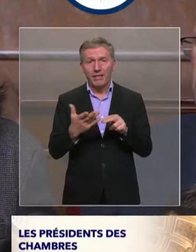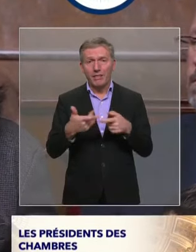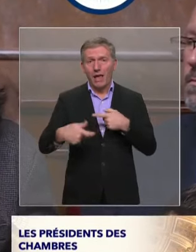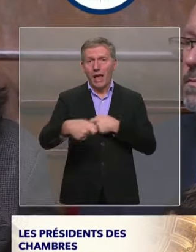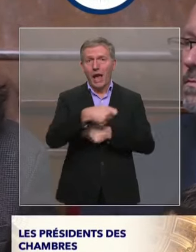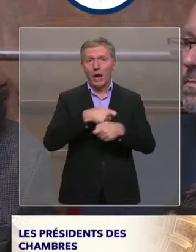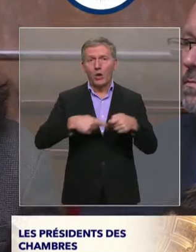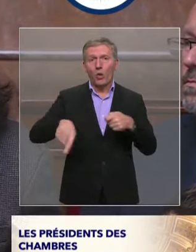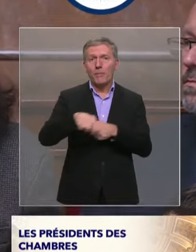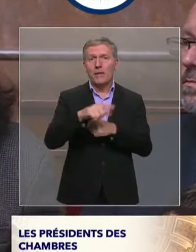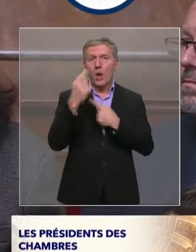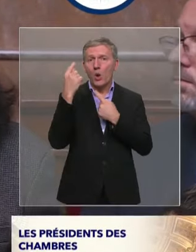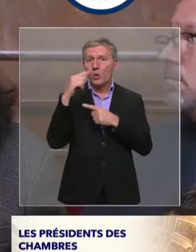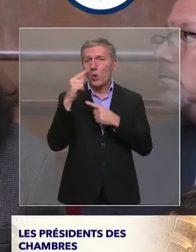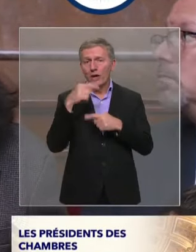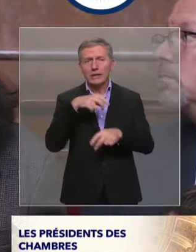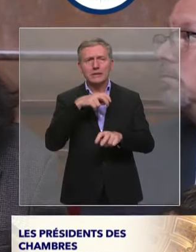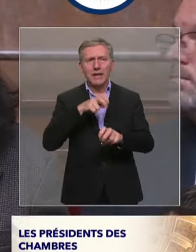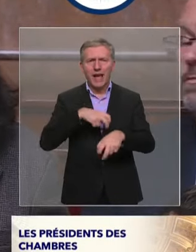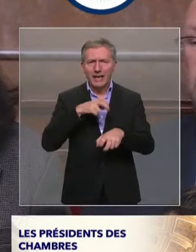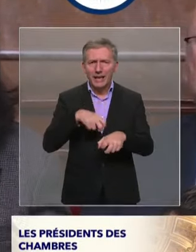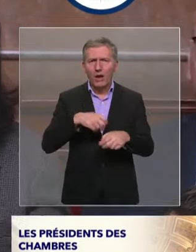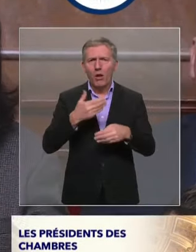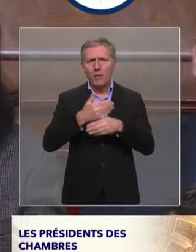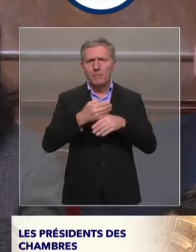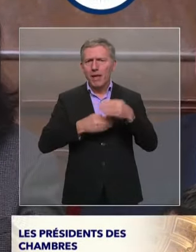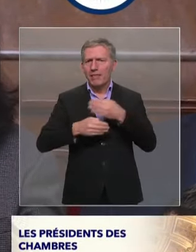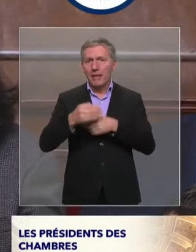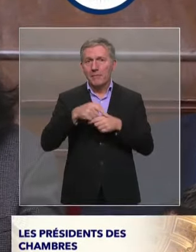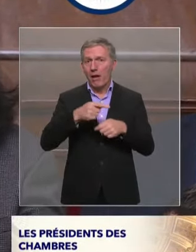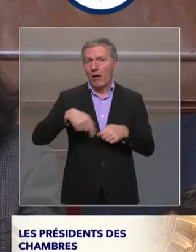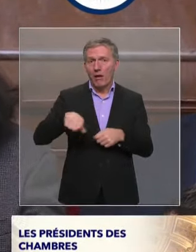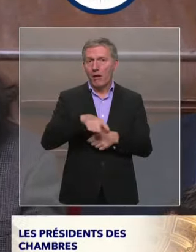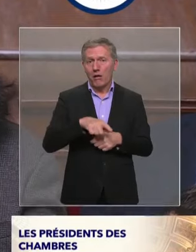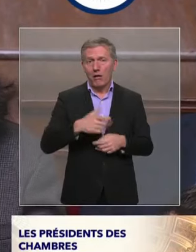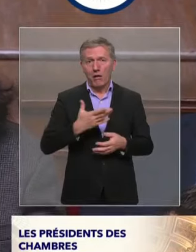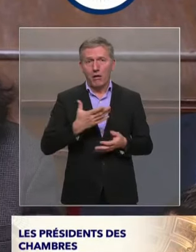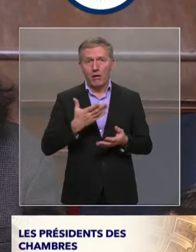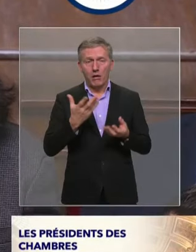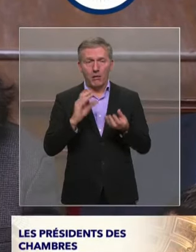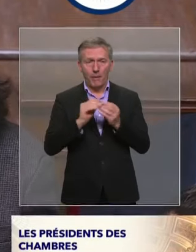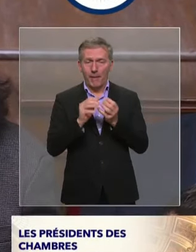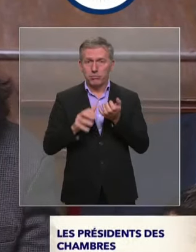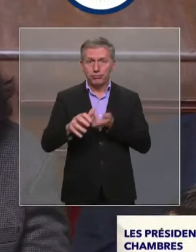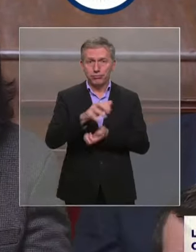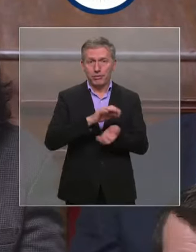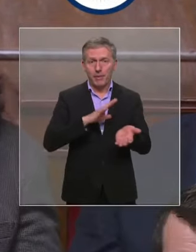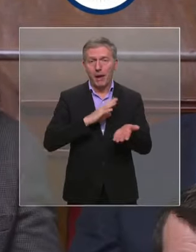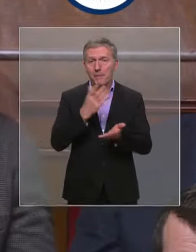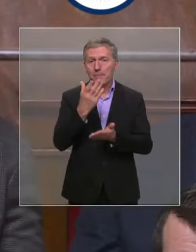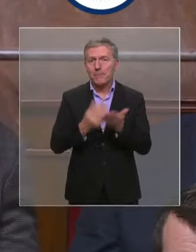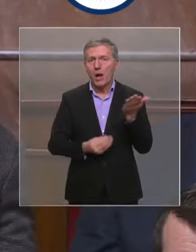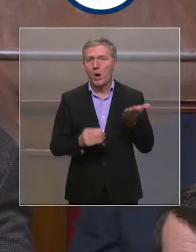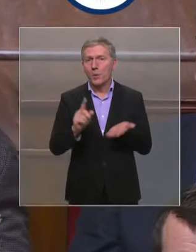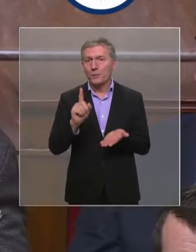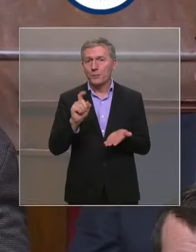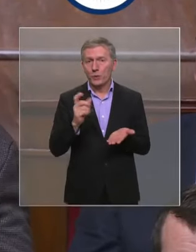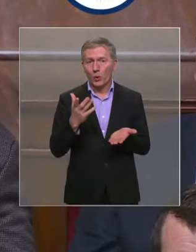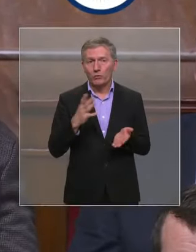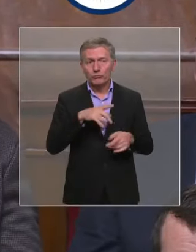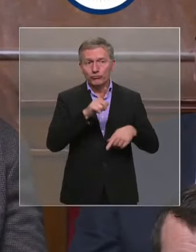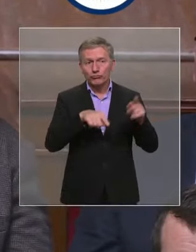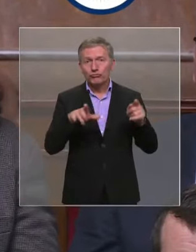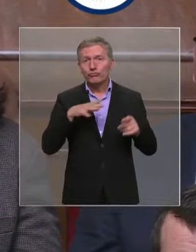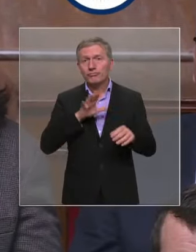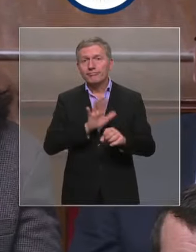les filières touristiques, agricoles et du bâtiment, qui se retrouvent bouleversées à cause du manque d'eau. À certains